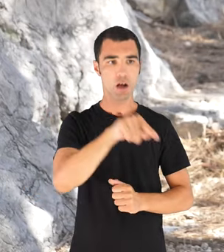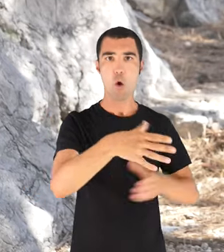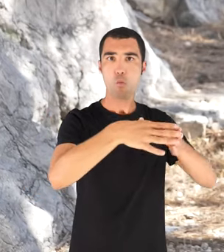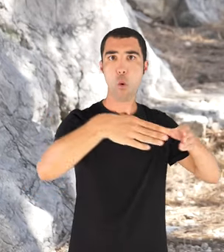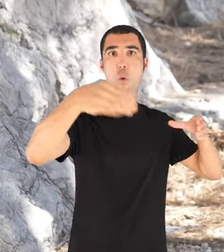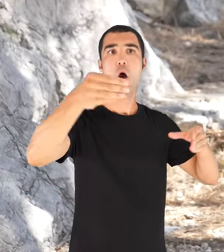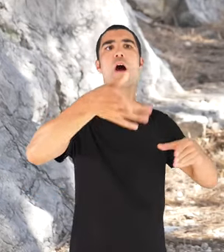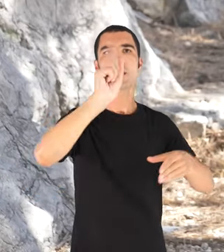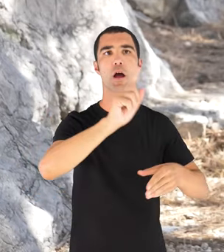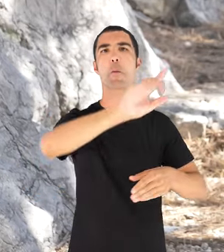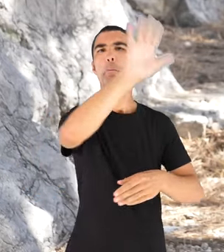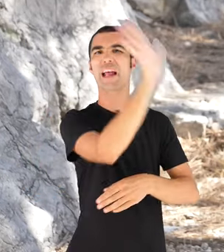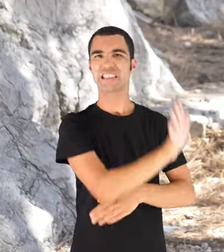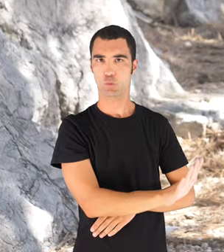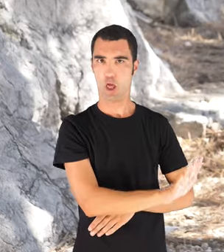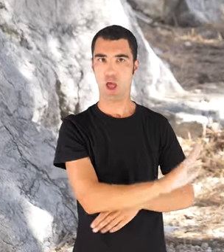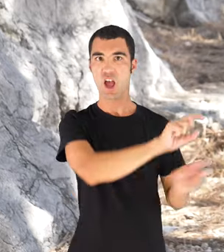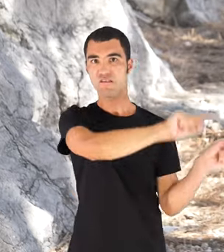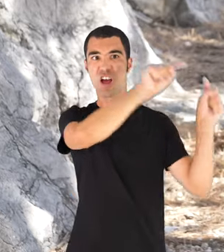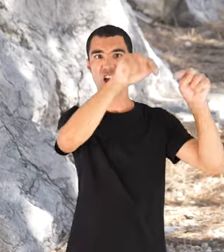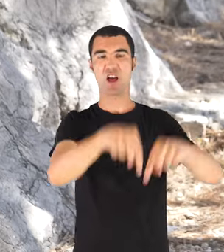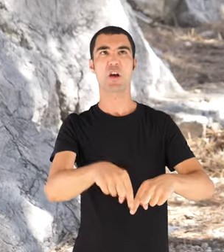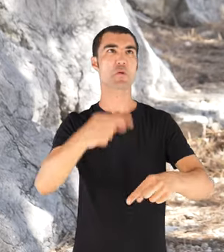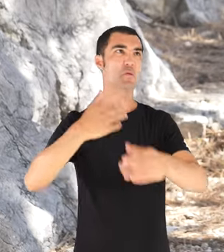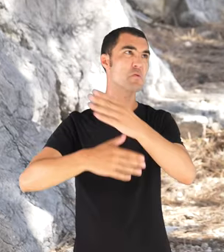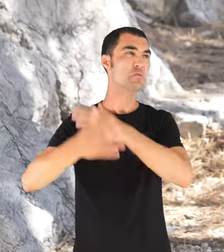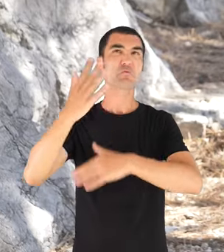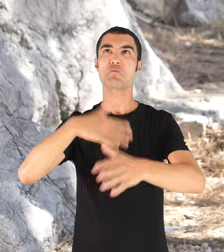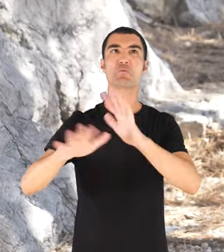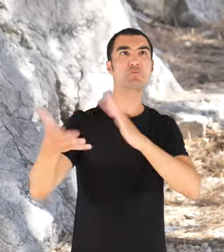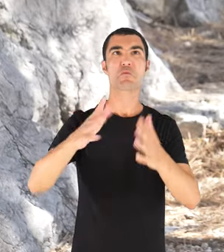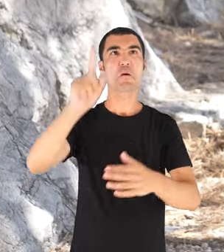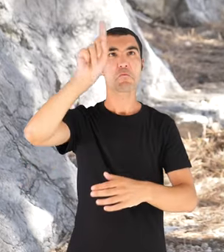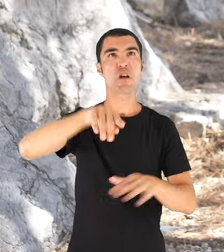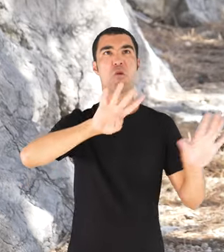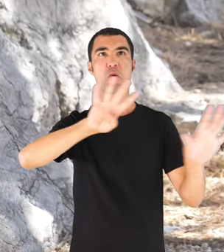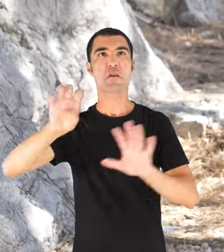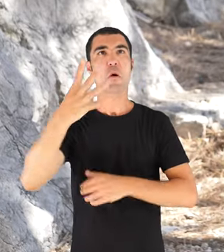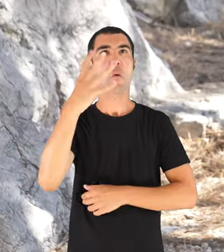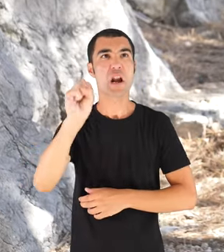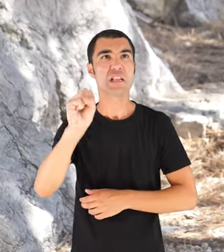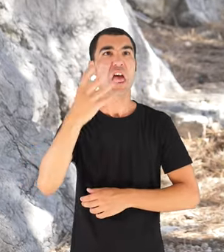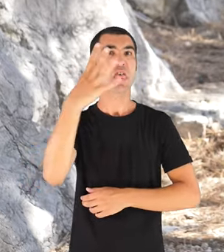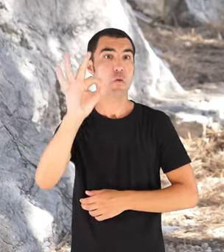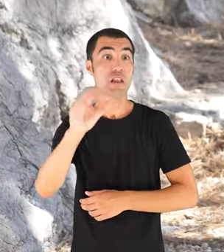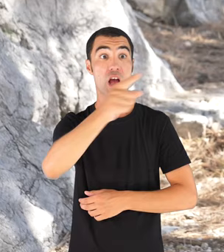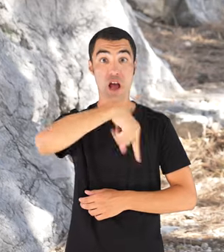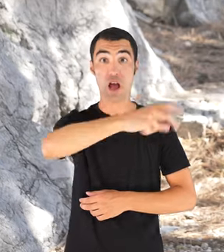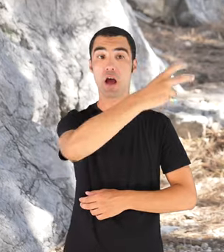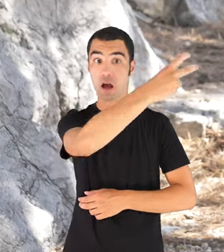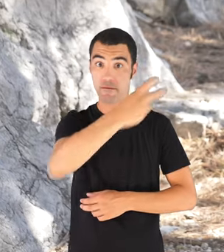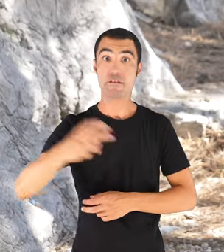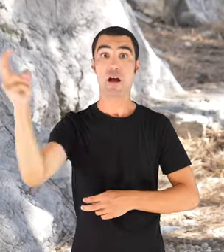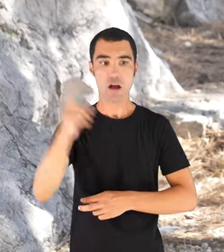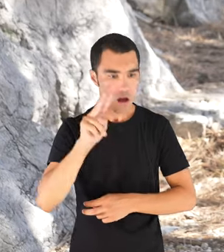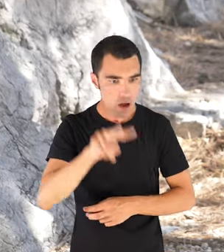i l'altre que és de la península, que va venir durant no sé si els anys 40, 50, que vengueren les barques que